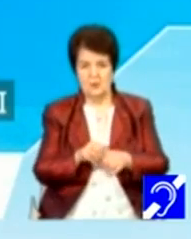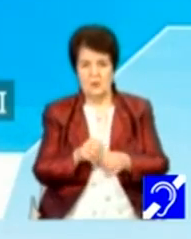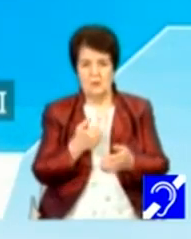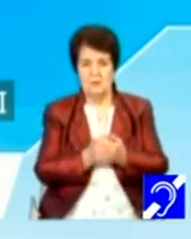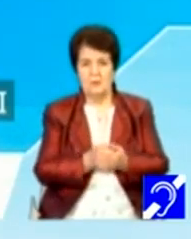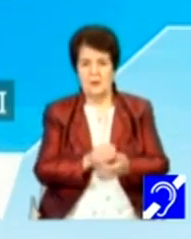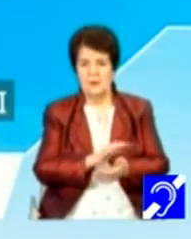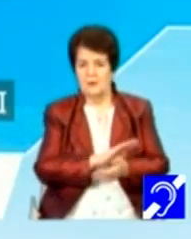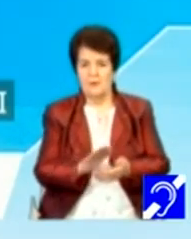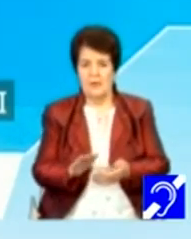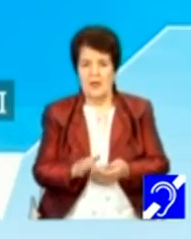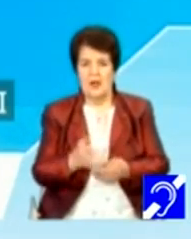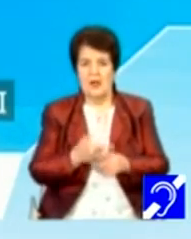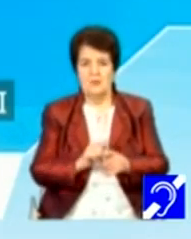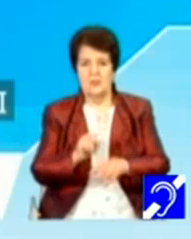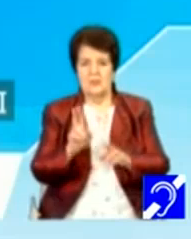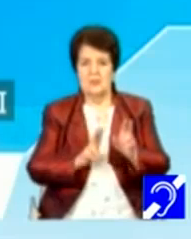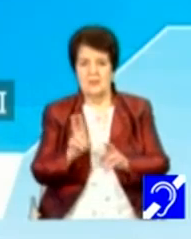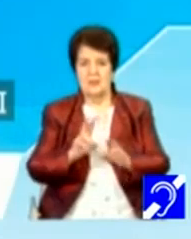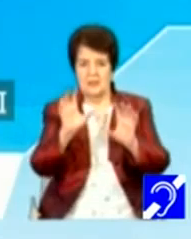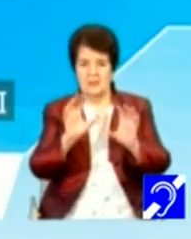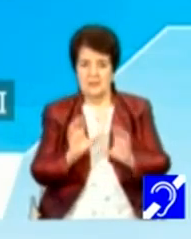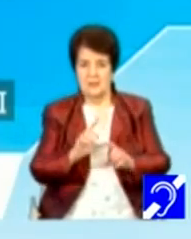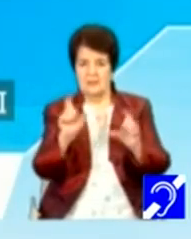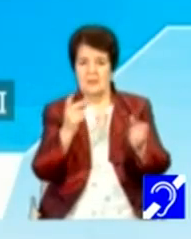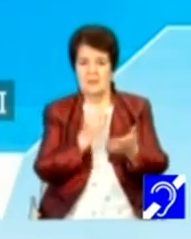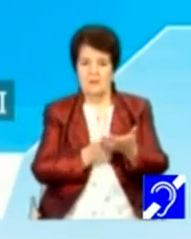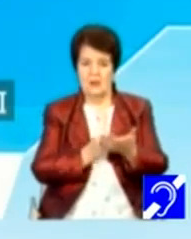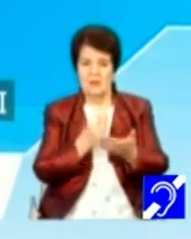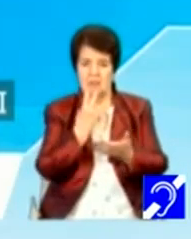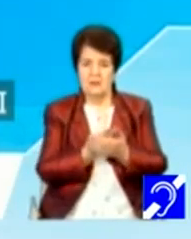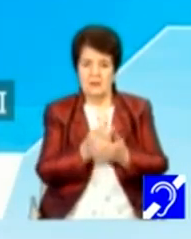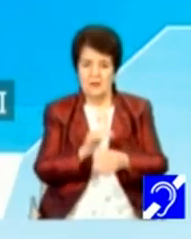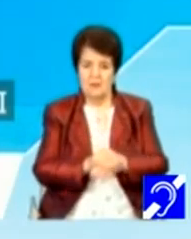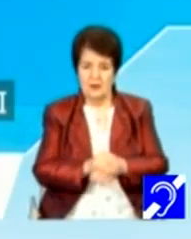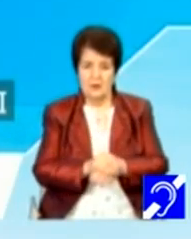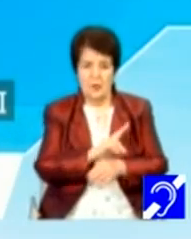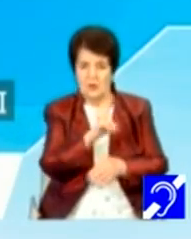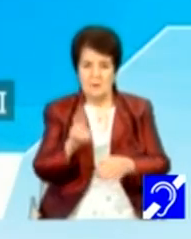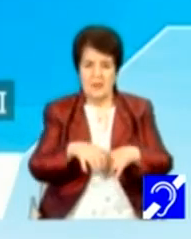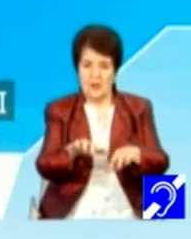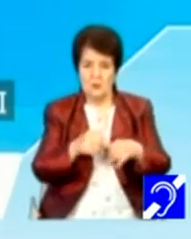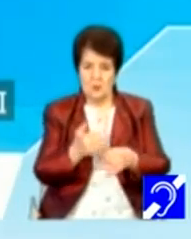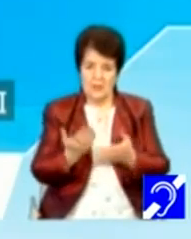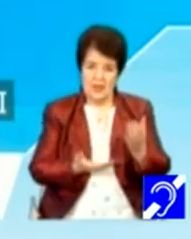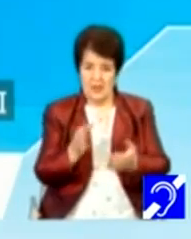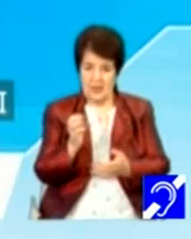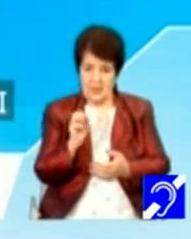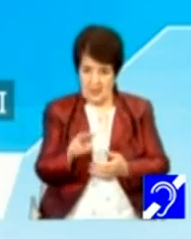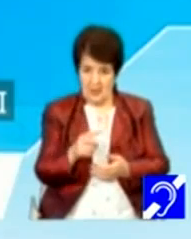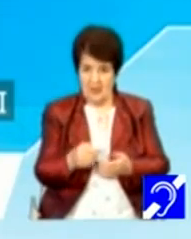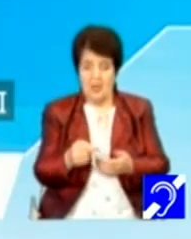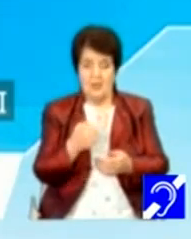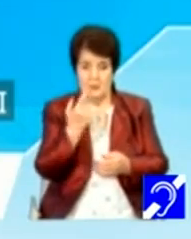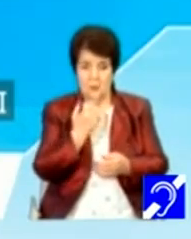până la gradul 3 de rudeni. Iar aceste rude trebuie să vină în instanță și să facă dovada bunurilor pe care le dețin. Adică nu le ia nimeni nimic. Dacă dumnealor pot confirma